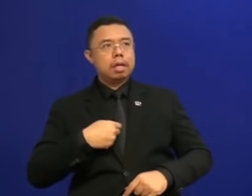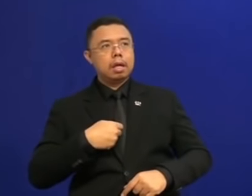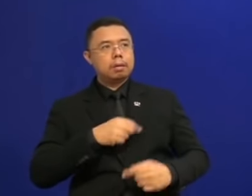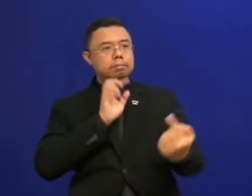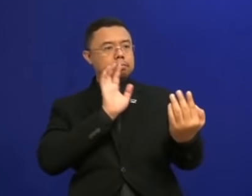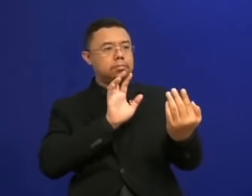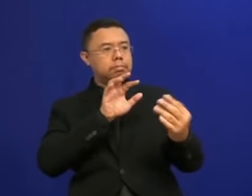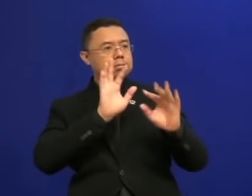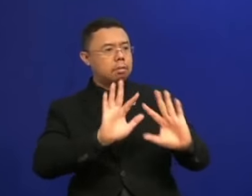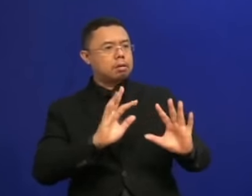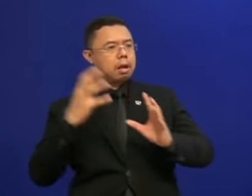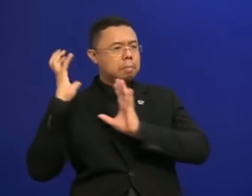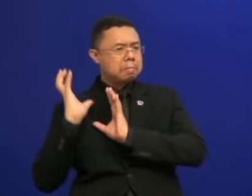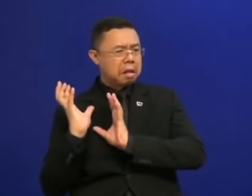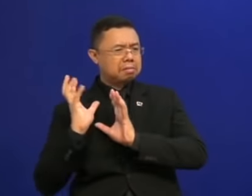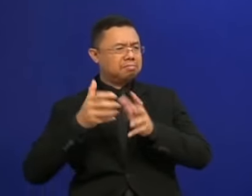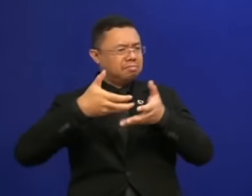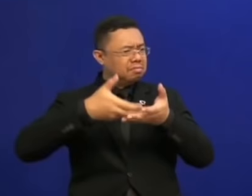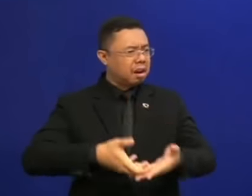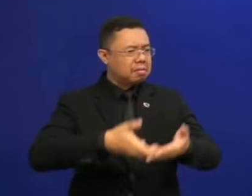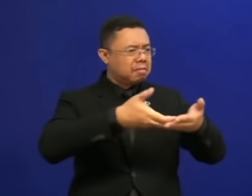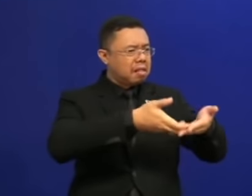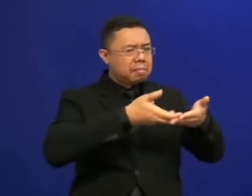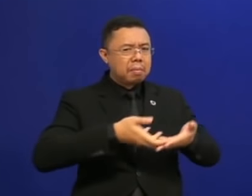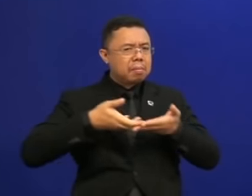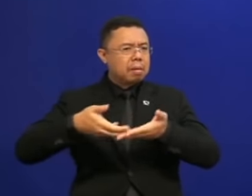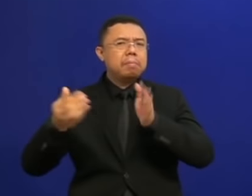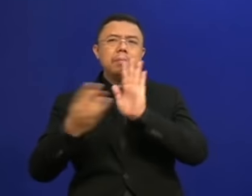beban berat, persoalan-persoalan berat,